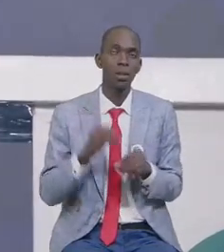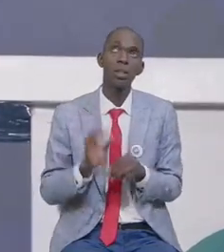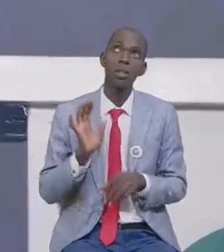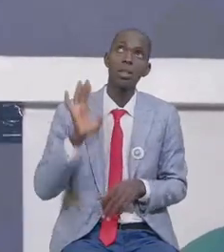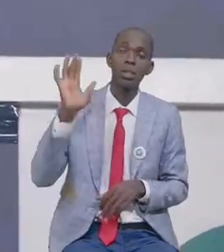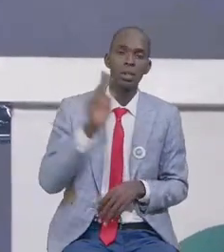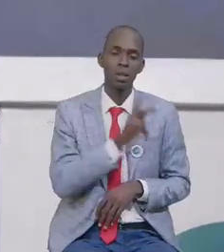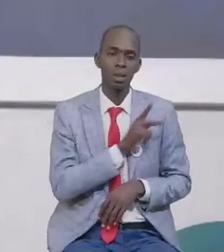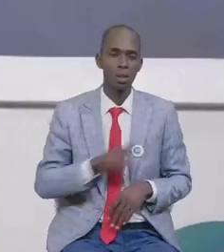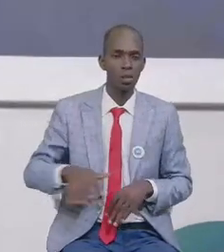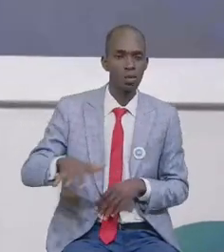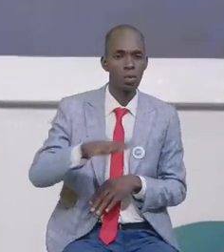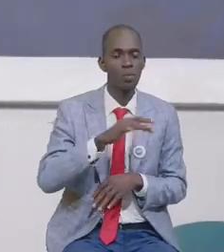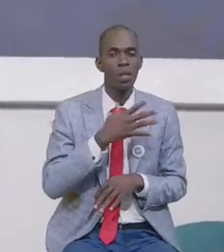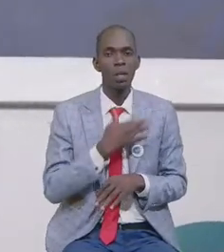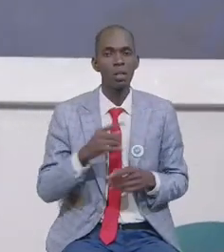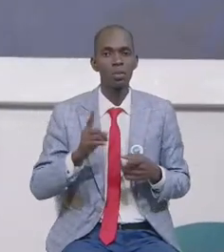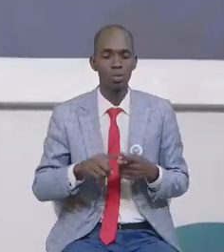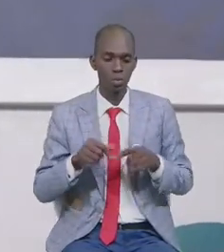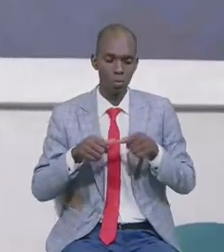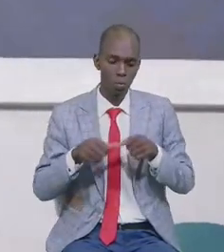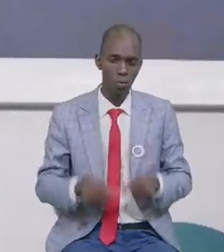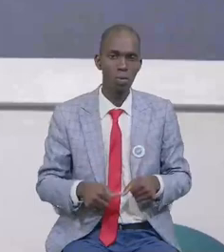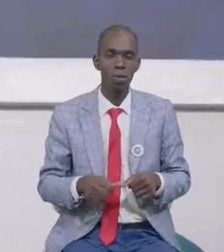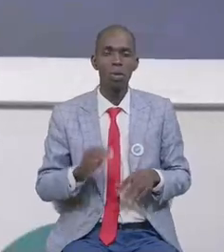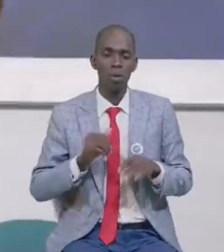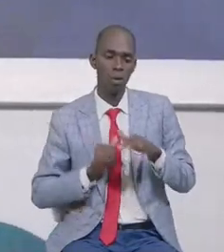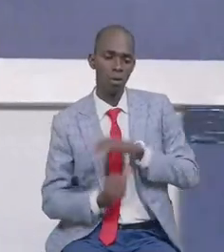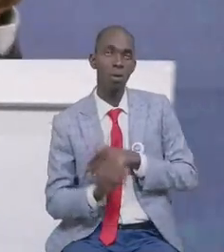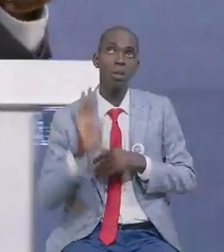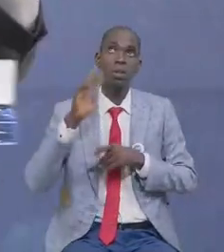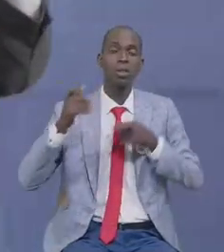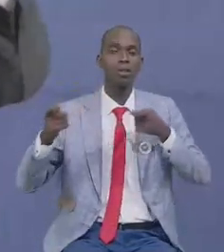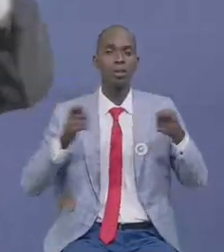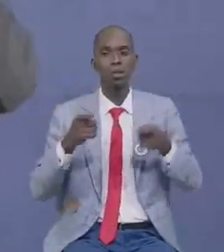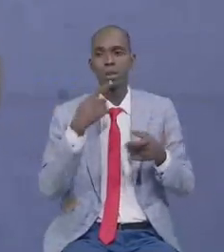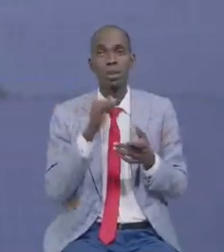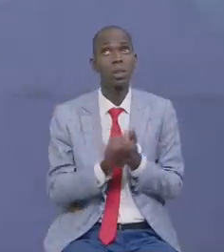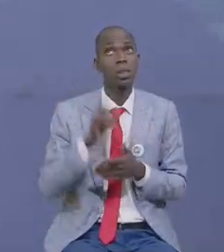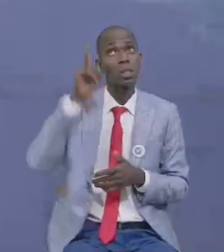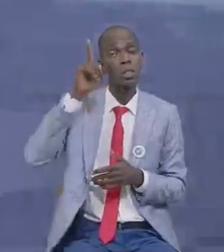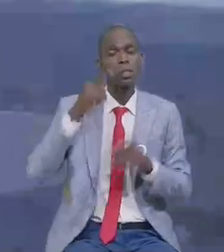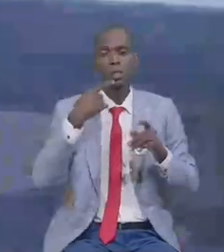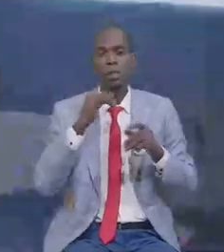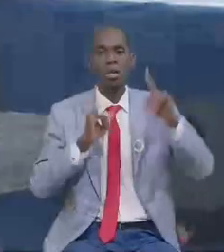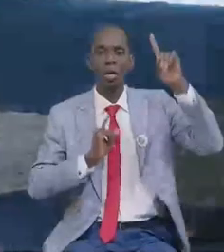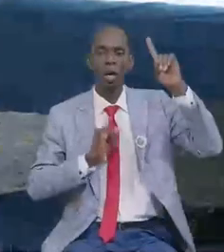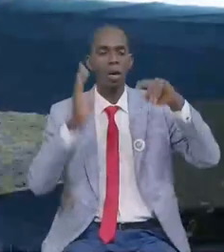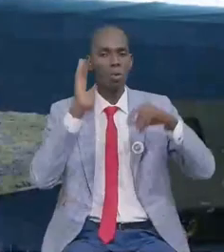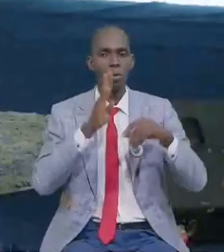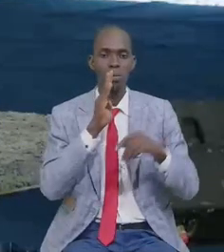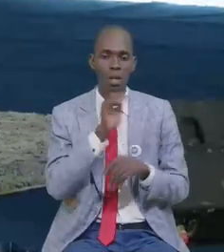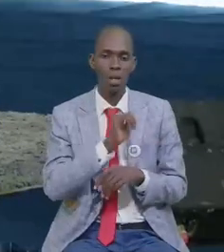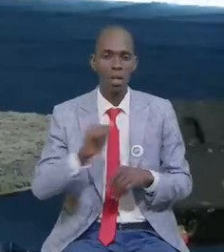royaume, et pour demeurer sous son contrôle. Et il dit, alors je serai pour vous un père. Et